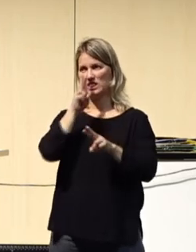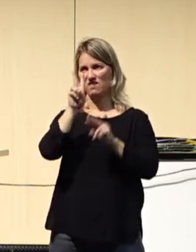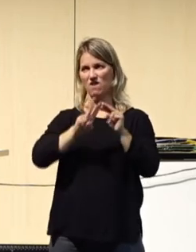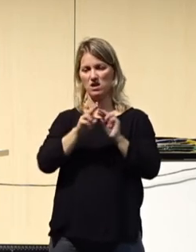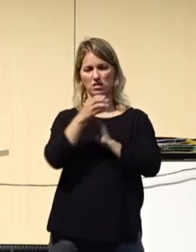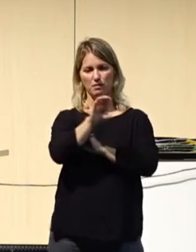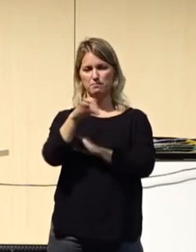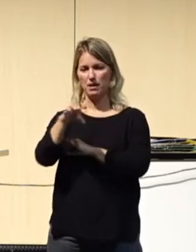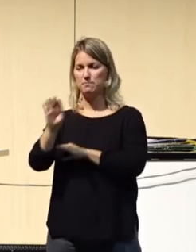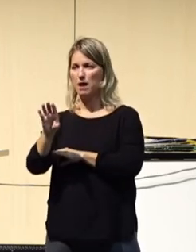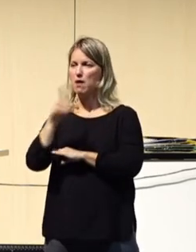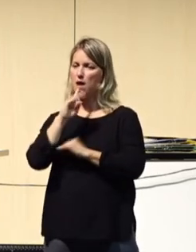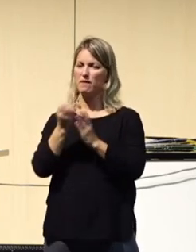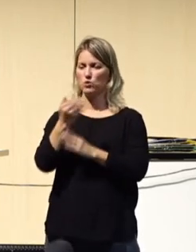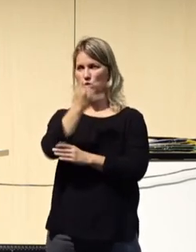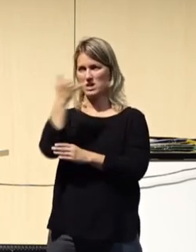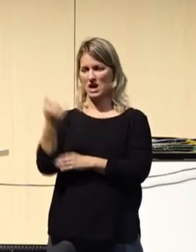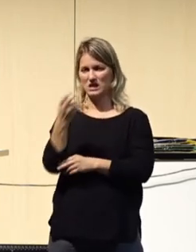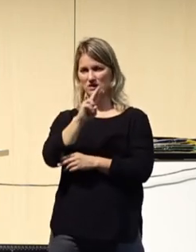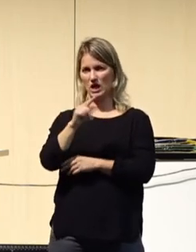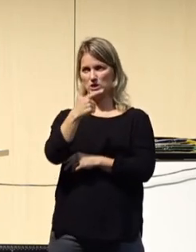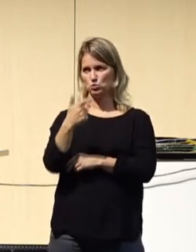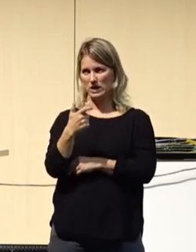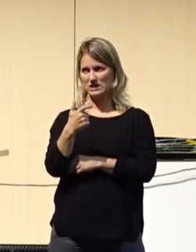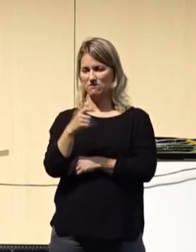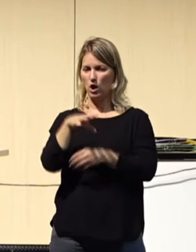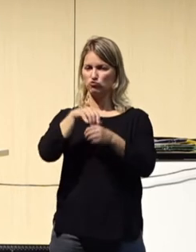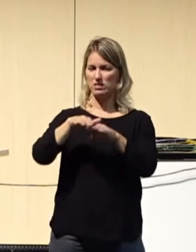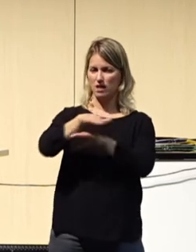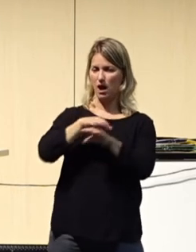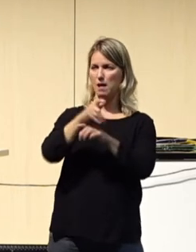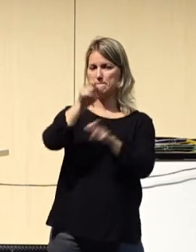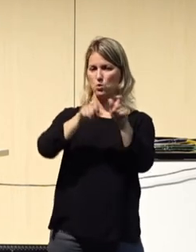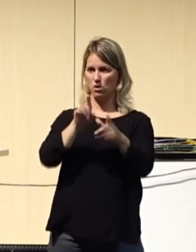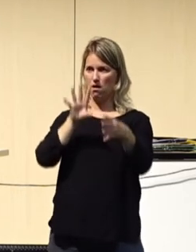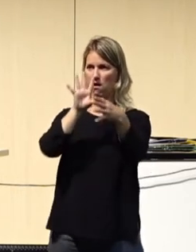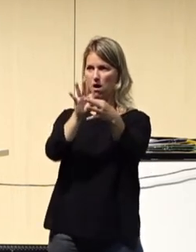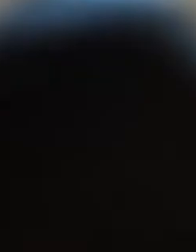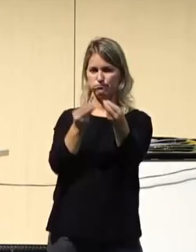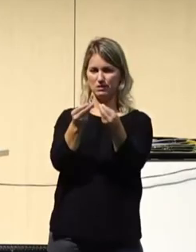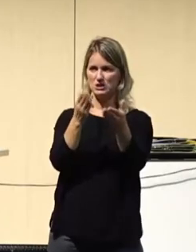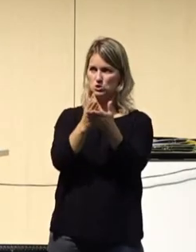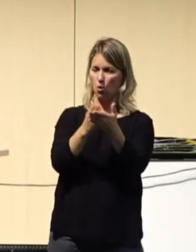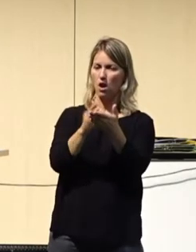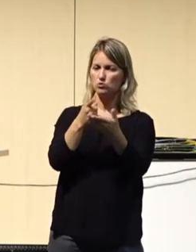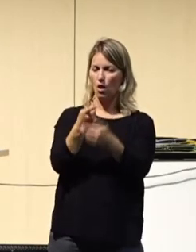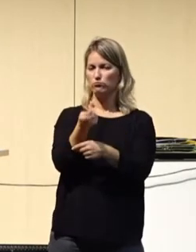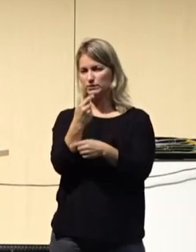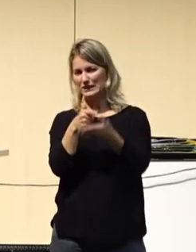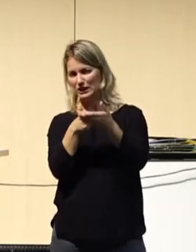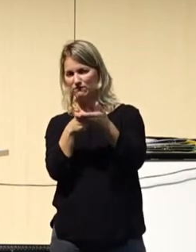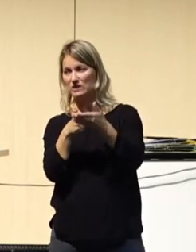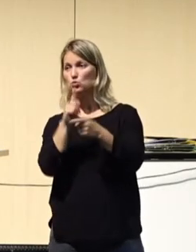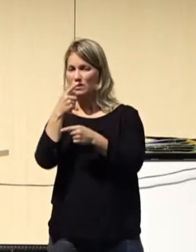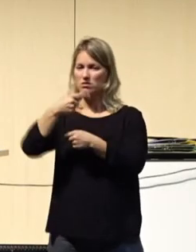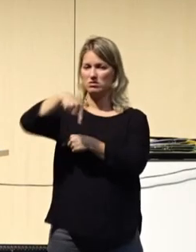2021 mit den Bürgerinnen und Bürgern im Stadtteil diskutiert werden und dort auch Hinweise zu angenommen werden. Und diese sollen dann abschließend